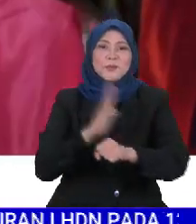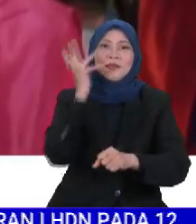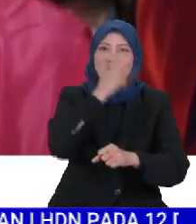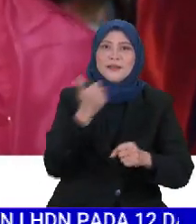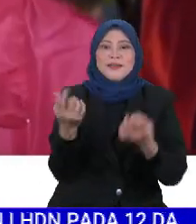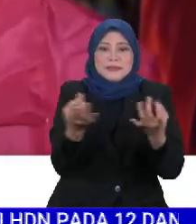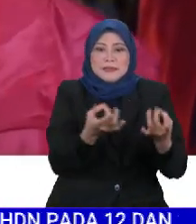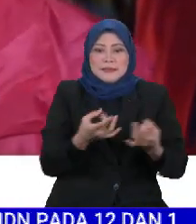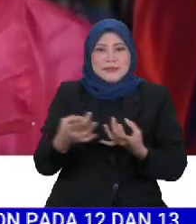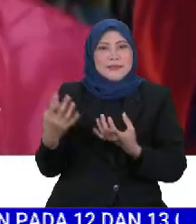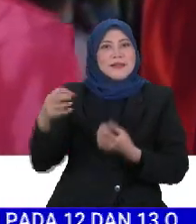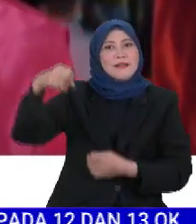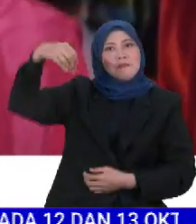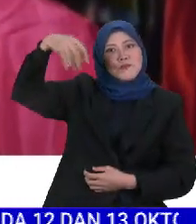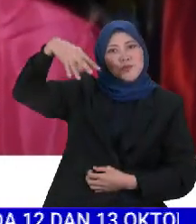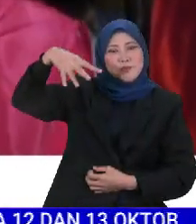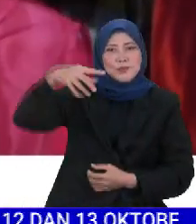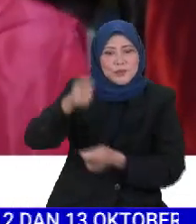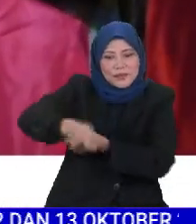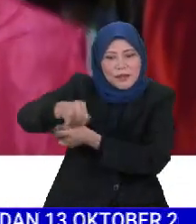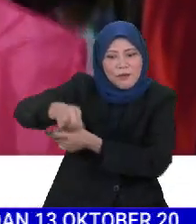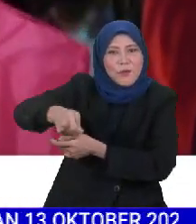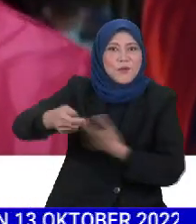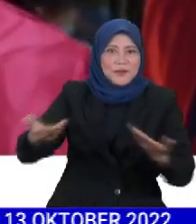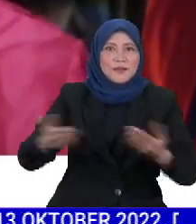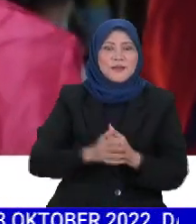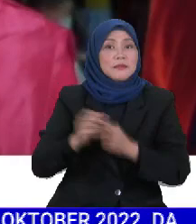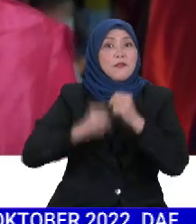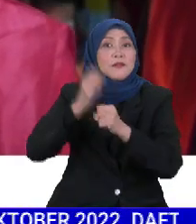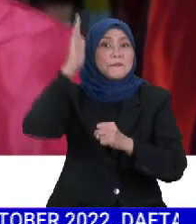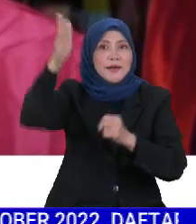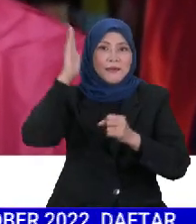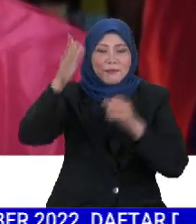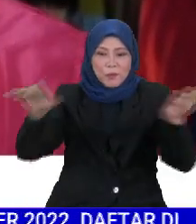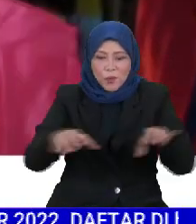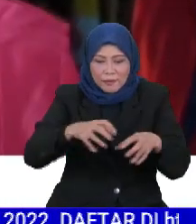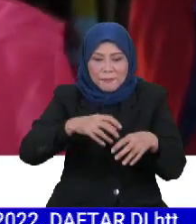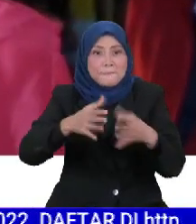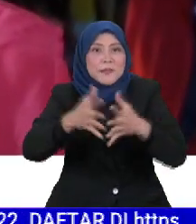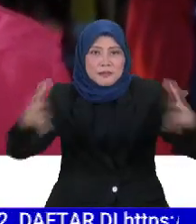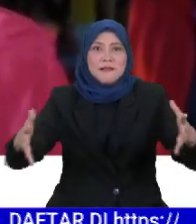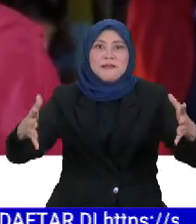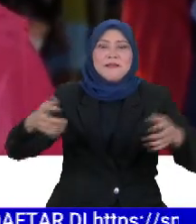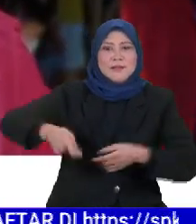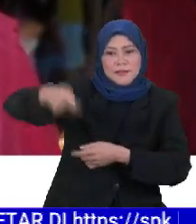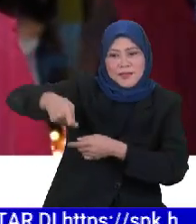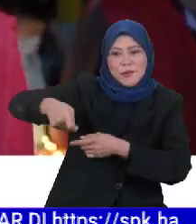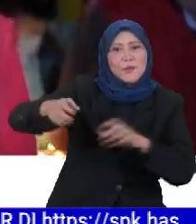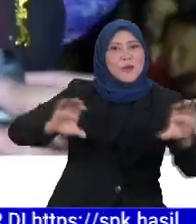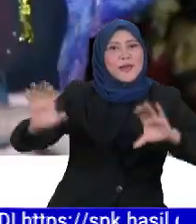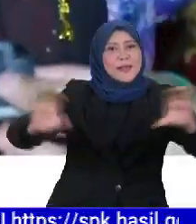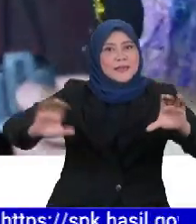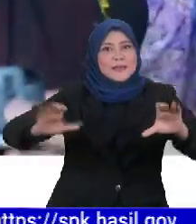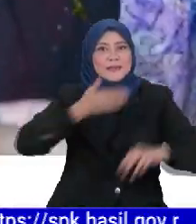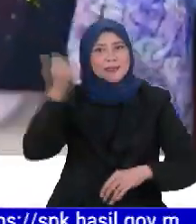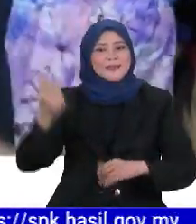lagi. Biasa, yeah, so, no, memang happy. Saya harap next year lagi buat besar lagi, lebih bagus. Saya boleh ada masa, saya boleh buat macam kereta punya.